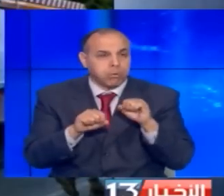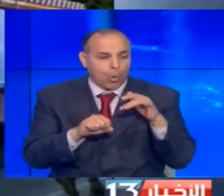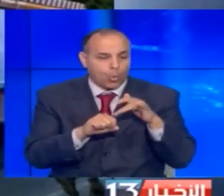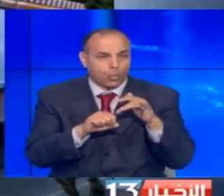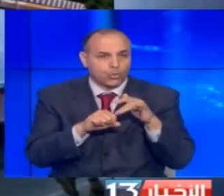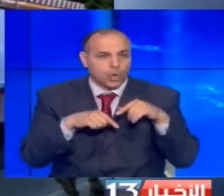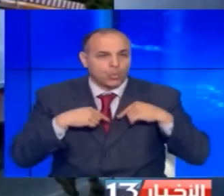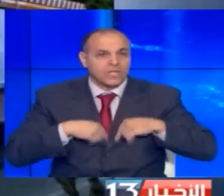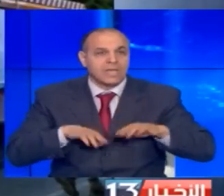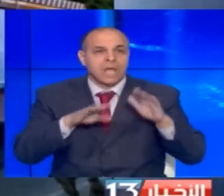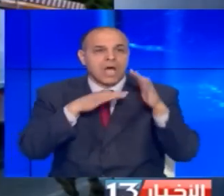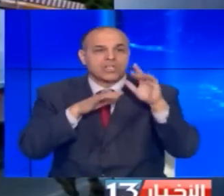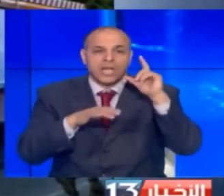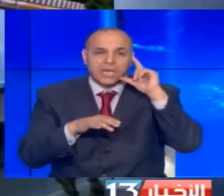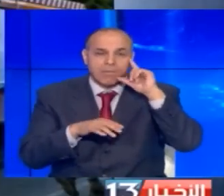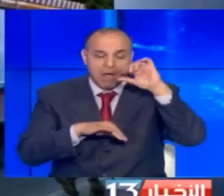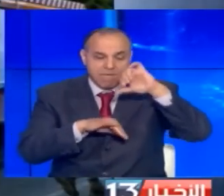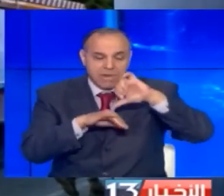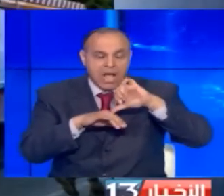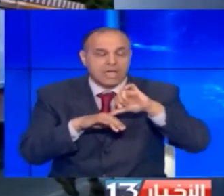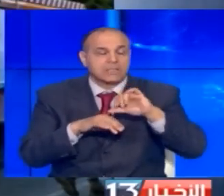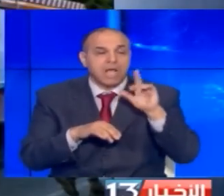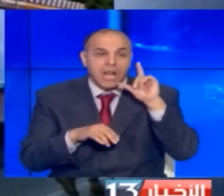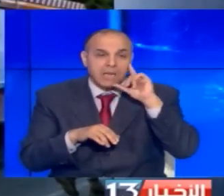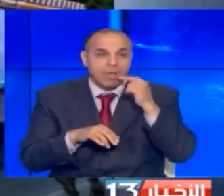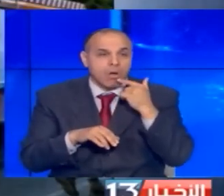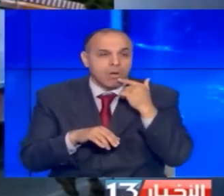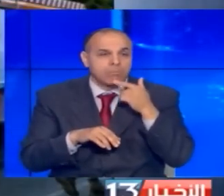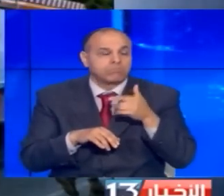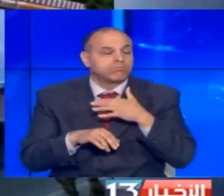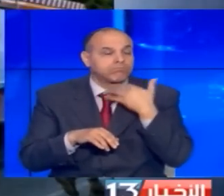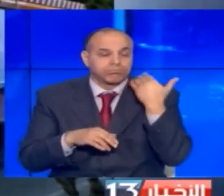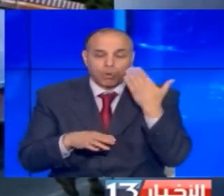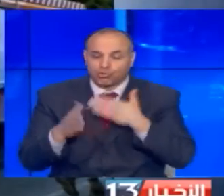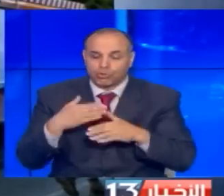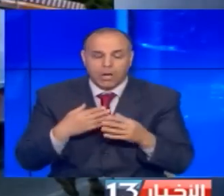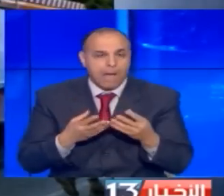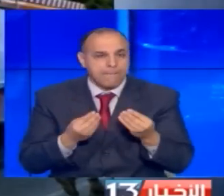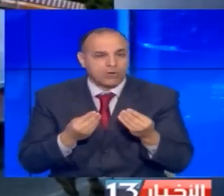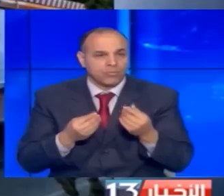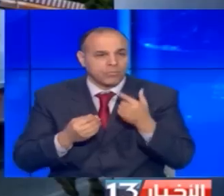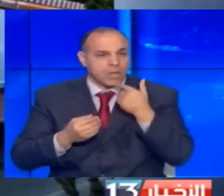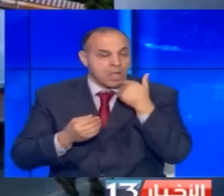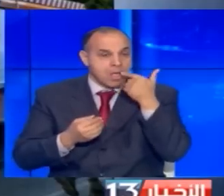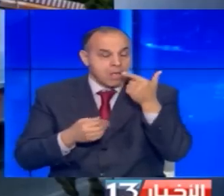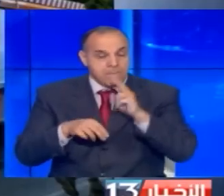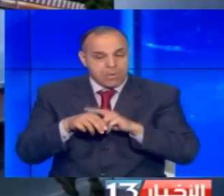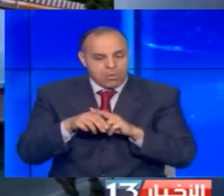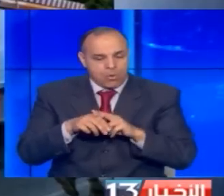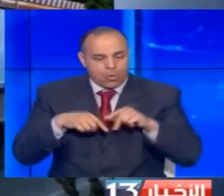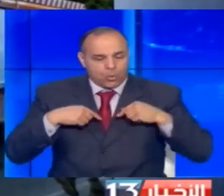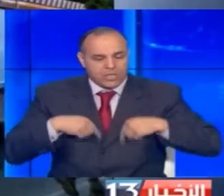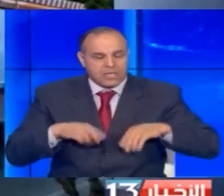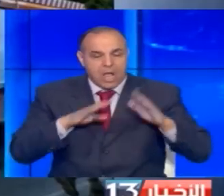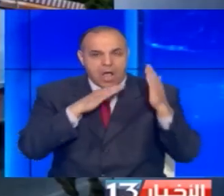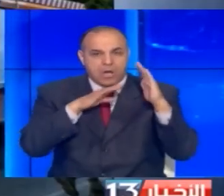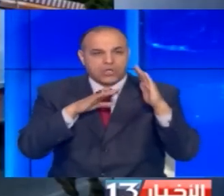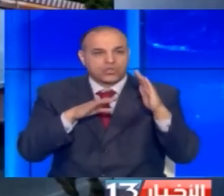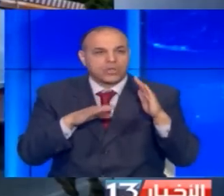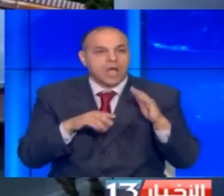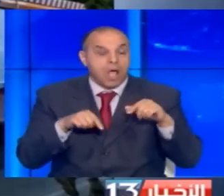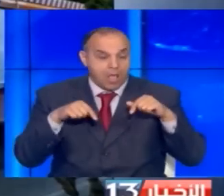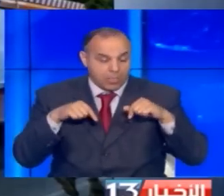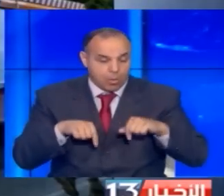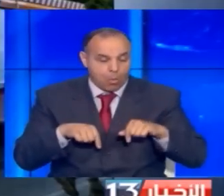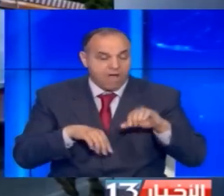مبنى وزارة الخارجية الليبية في العاصمة طرابلس مخلفا قتلى وجرحى. وصرح مسؤول في وزارة الخارجية بحكومة